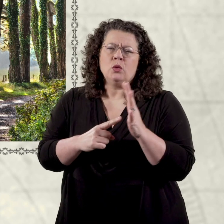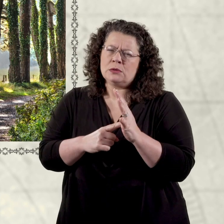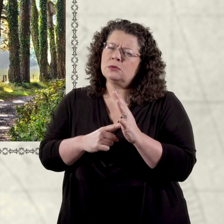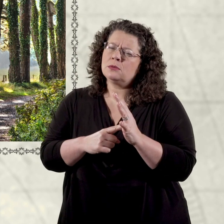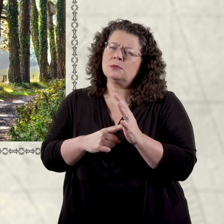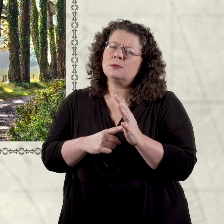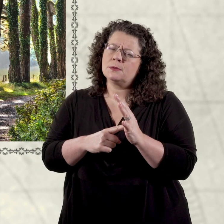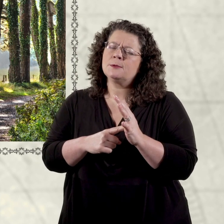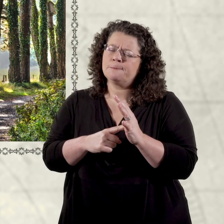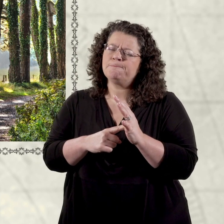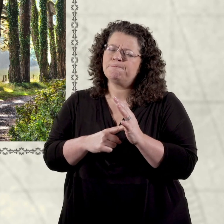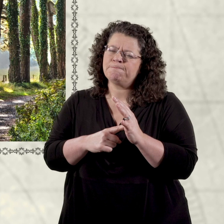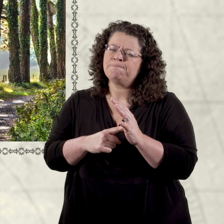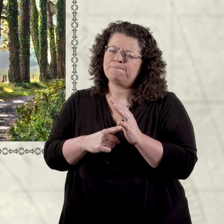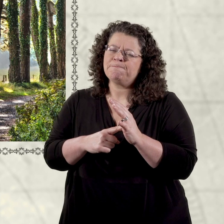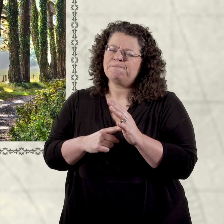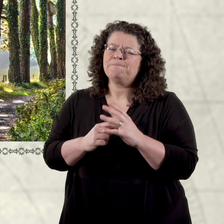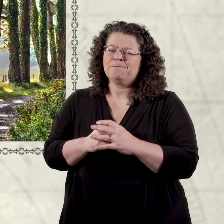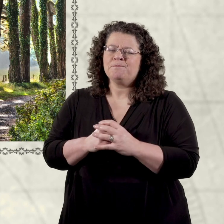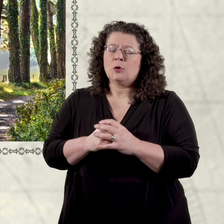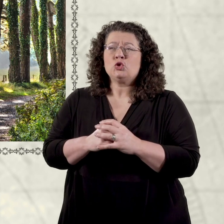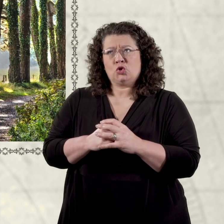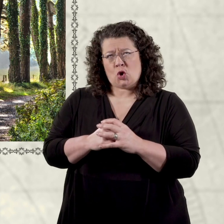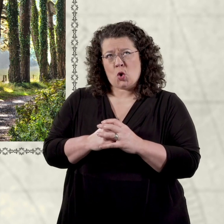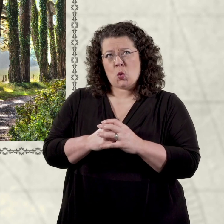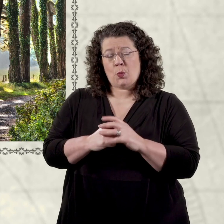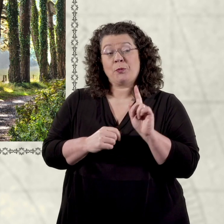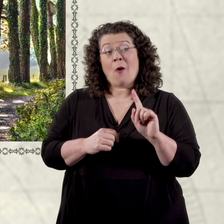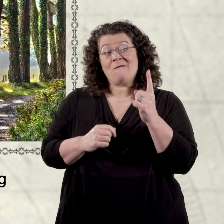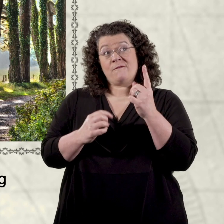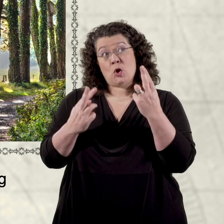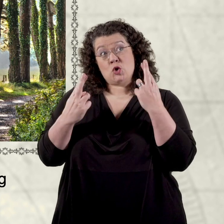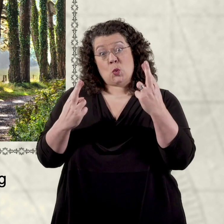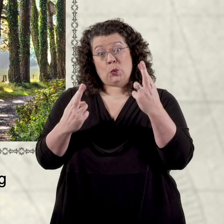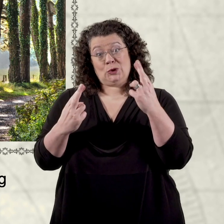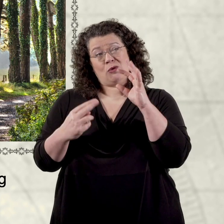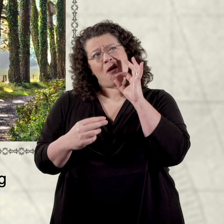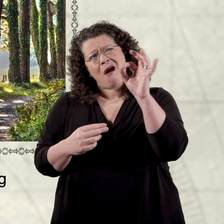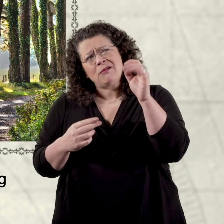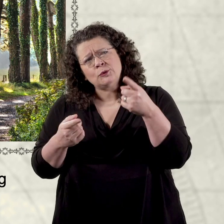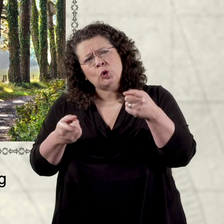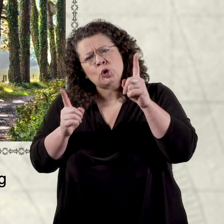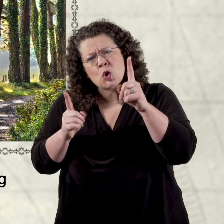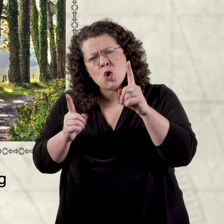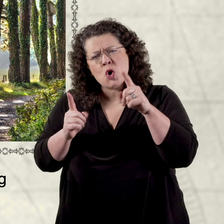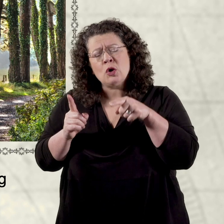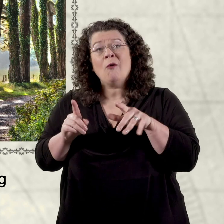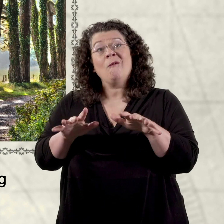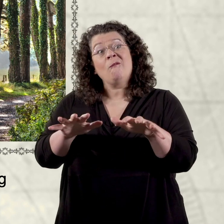ddadma'r Meilon. Dadrewi, dadleth. Pam fod na gymaint o eiriau Cymraeg am doddi rhew?